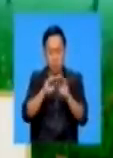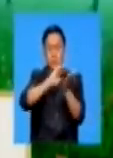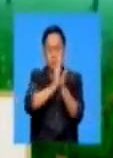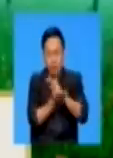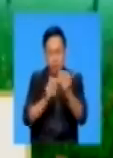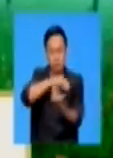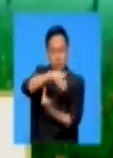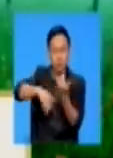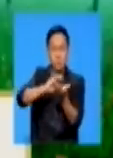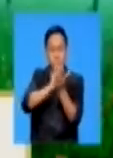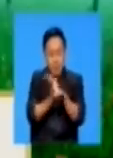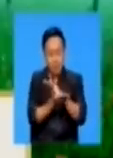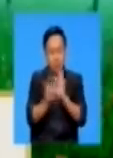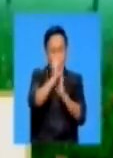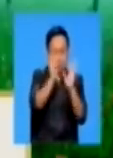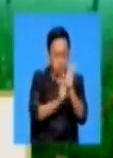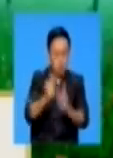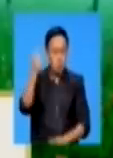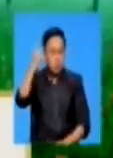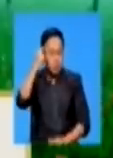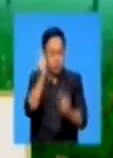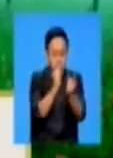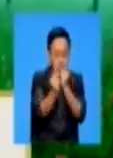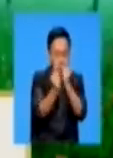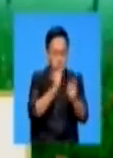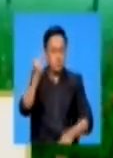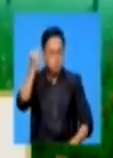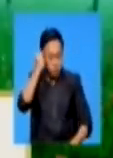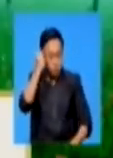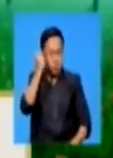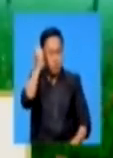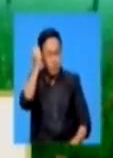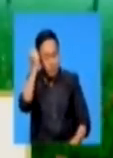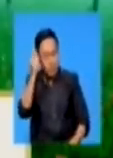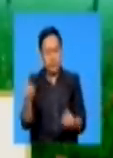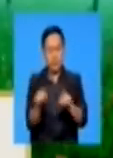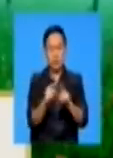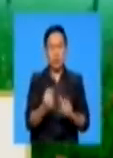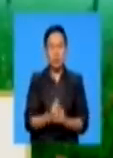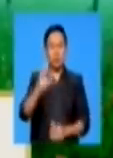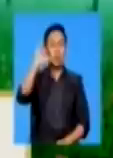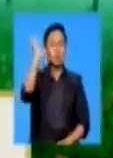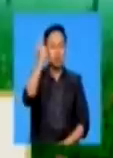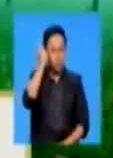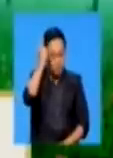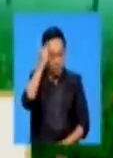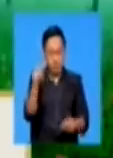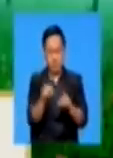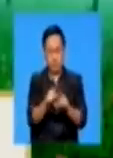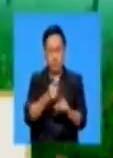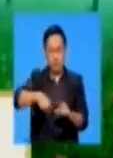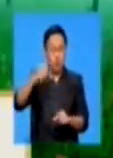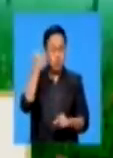นะเข้าใจกฎหมายเข้าใจกติกาสังคมนะการเป็นประชาคมโลกถ้าทุกค